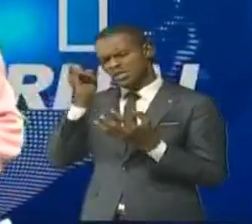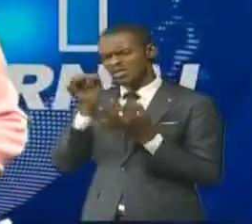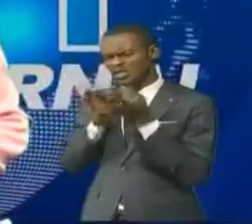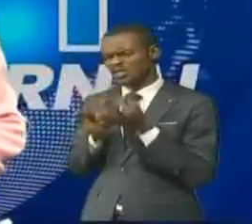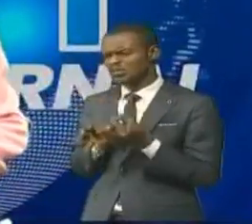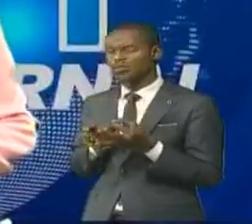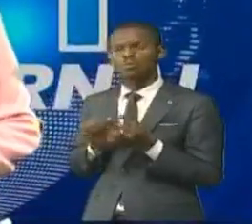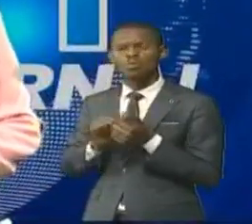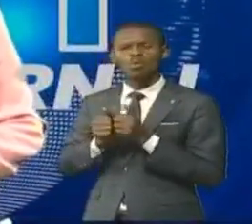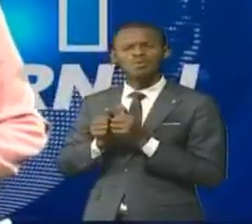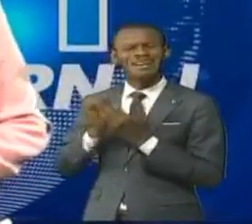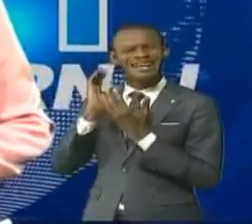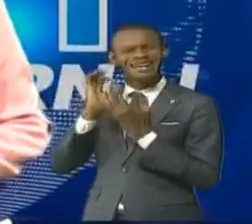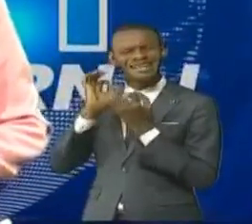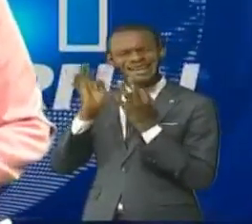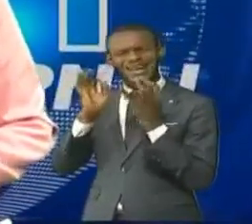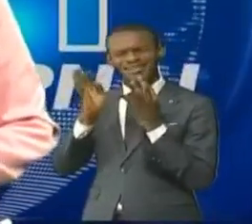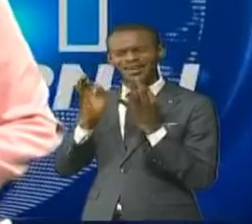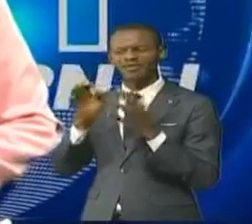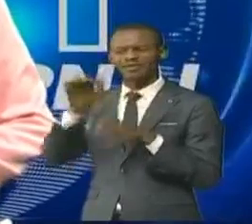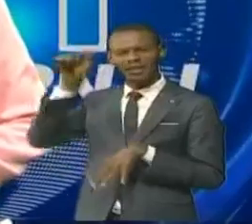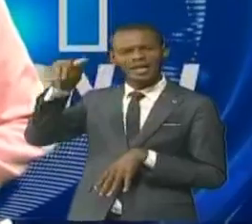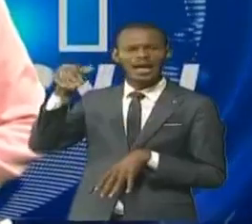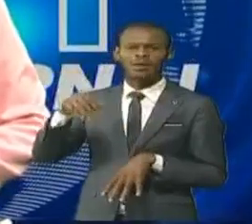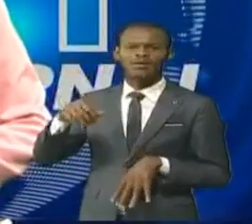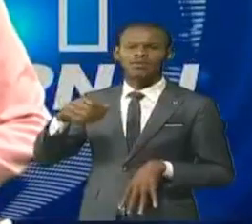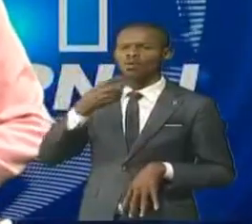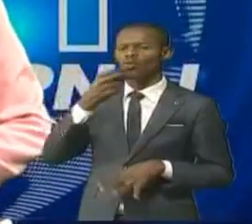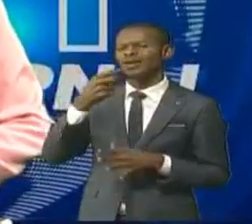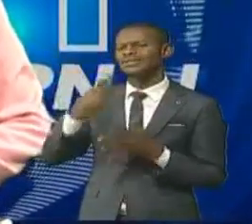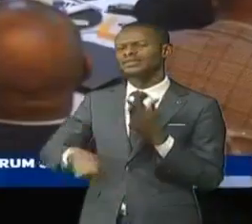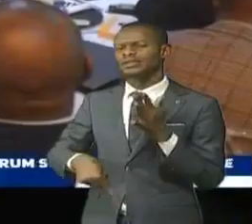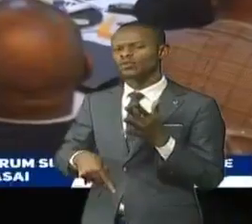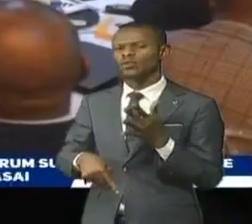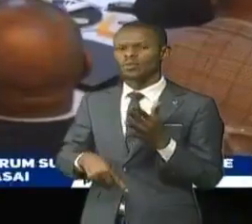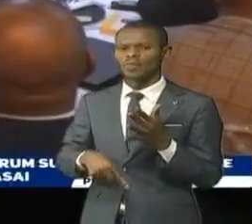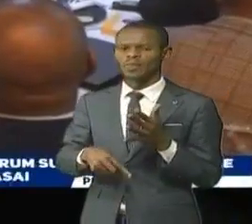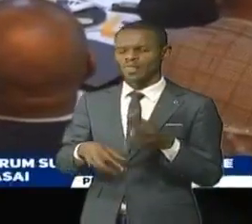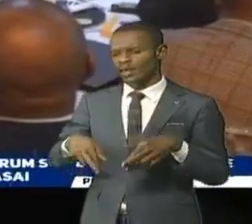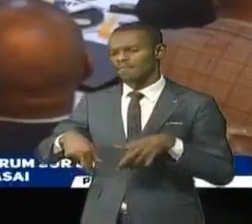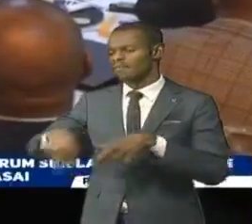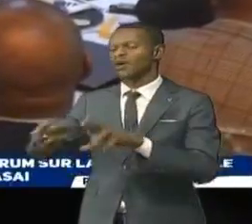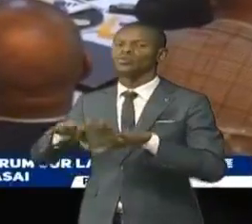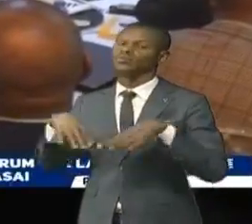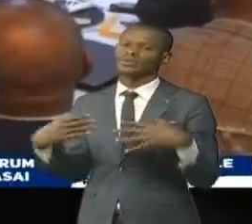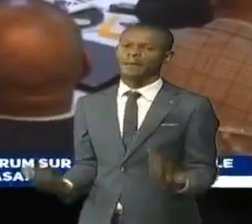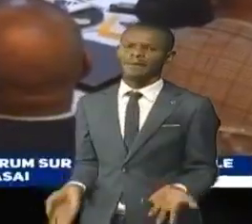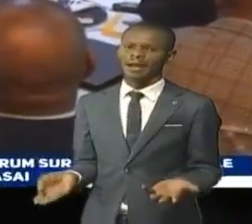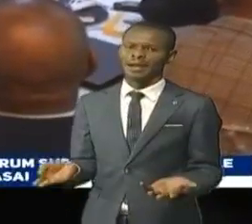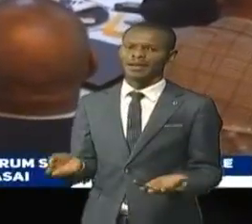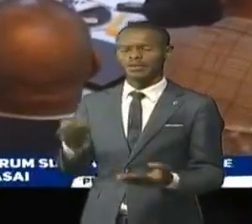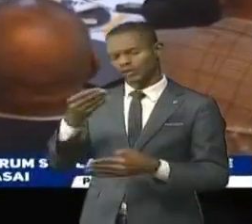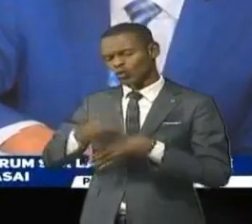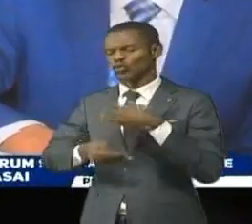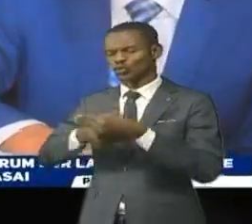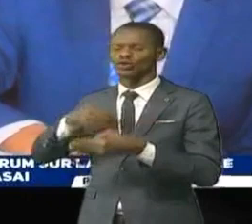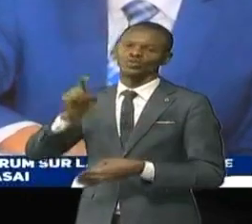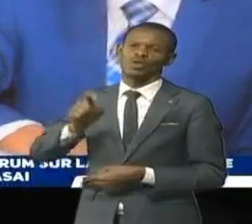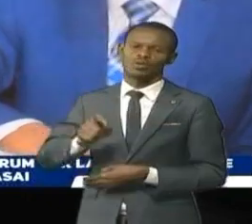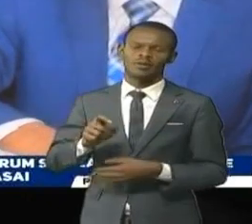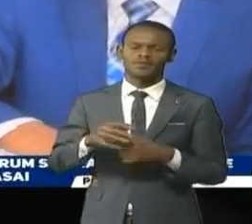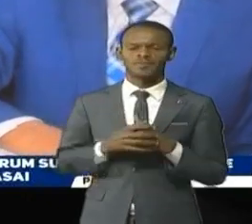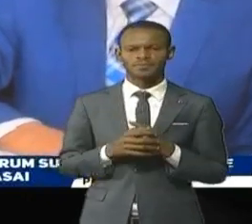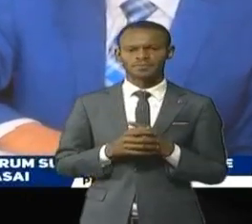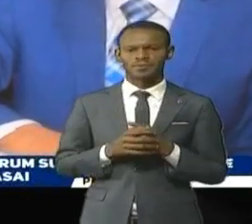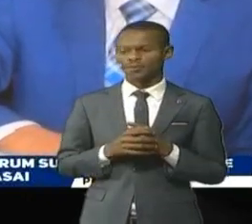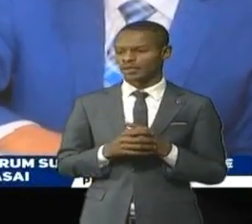infrastructures de base demeure parmi les grands défis à relever. Rodé Panda. Après l'organisation du forum sur les renforcements de la